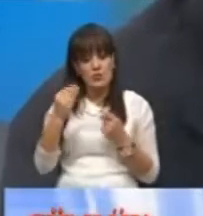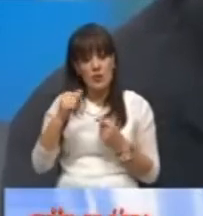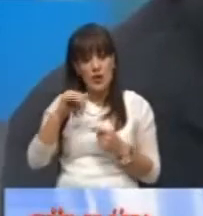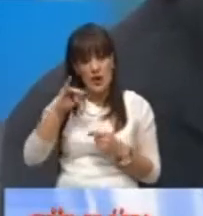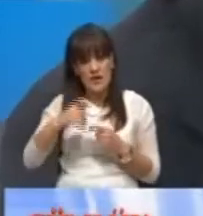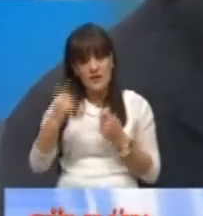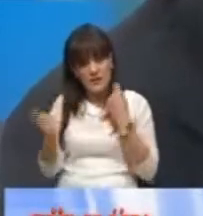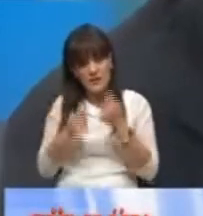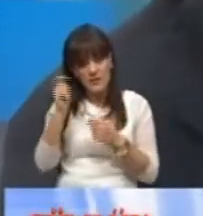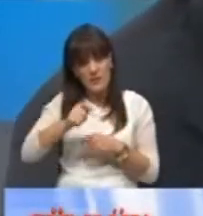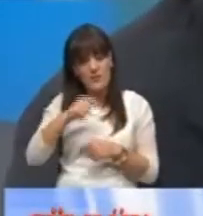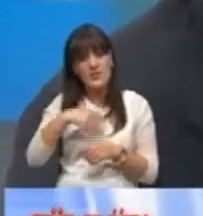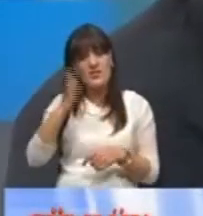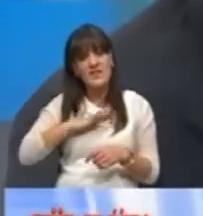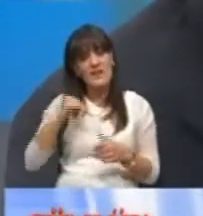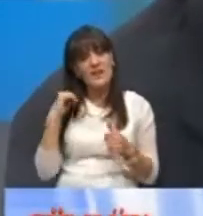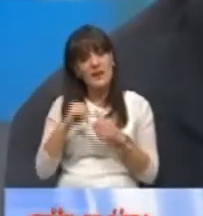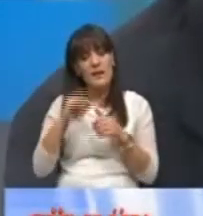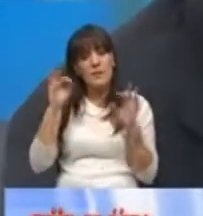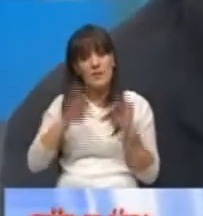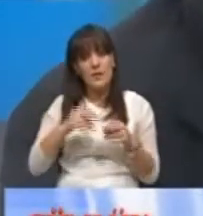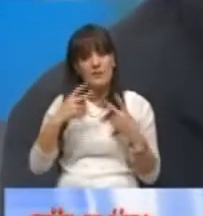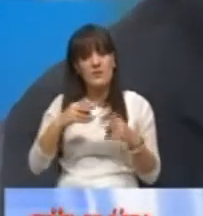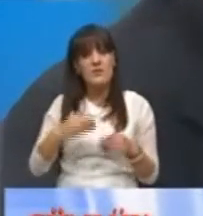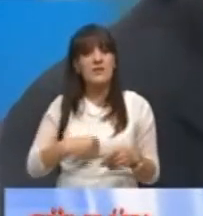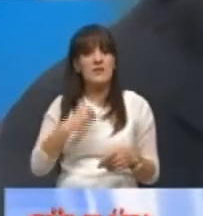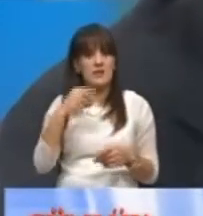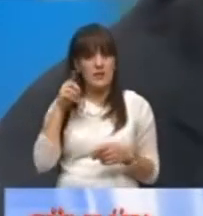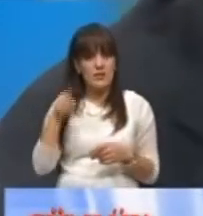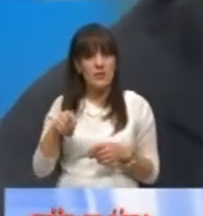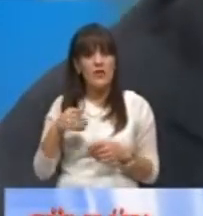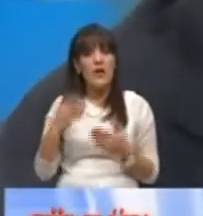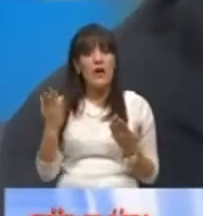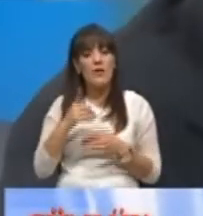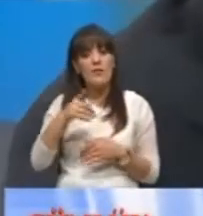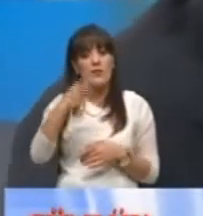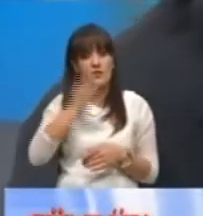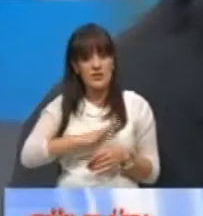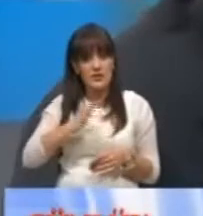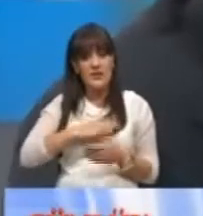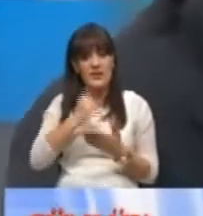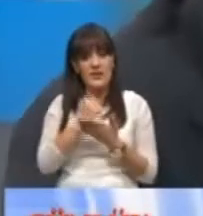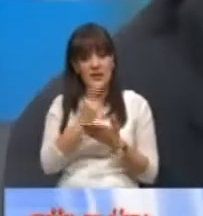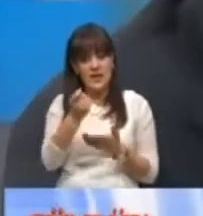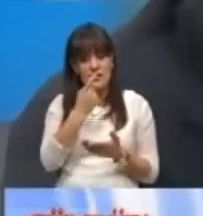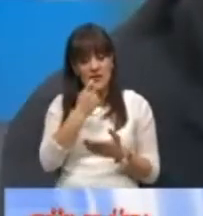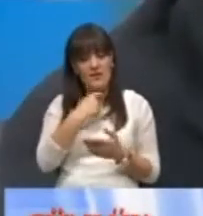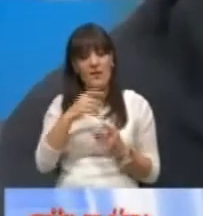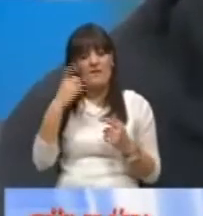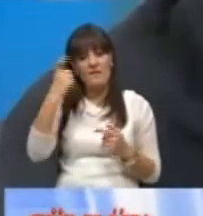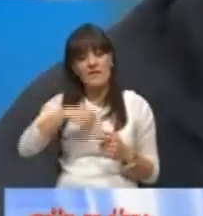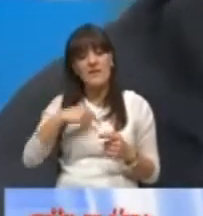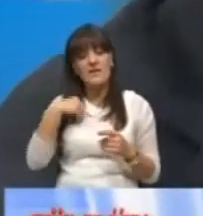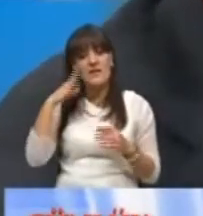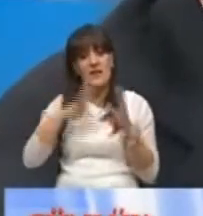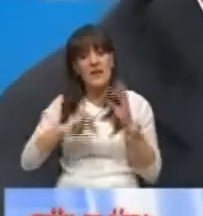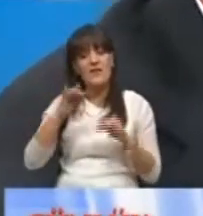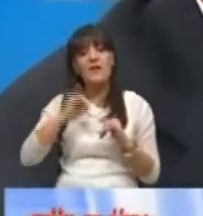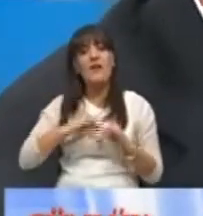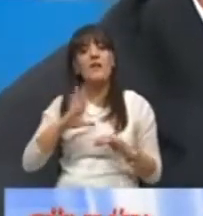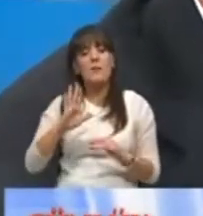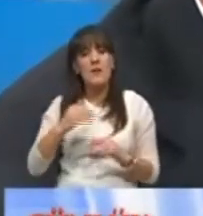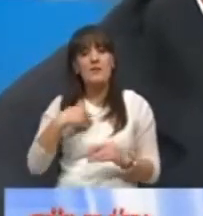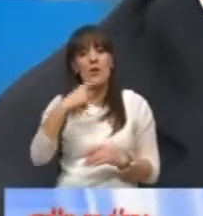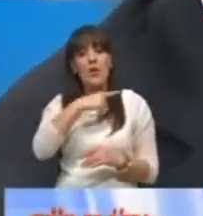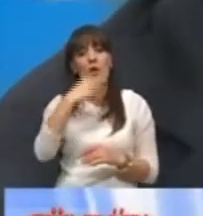takdirde şikayetlerinin sanki tekrardan başlayabileceğini hissediyordur. Eğer bu şikayetler ilaç tedavisi ve fizik tedaviyle rahatlamazsa cerrahi